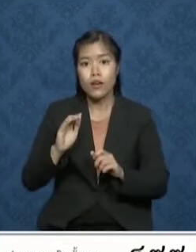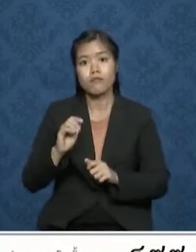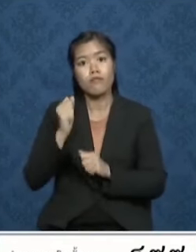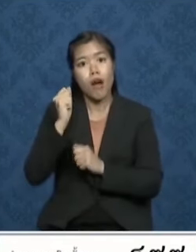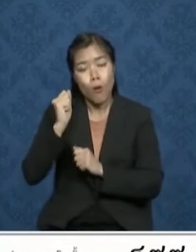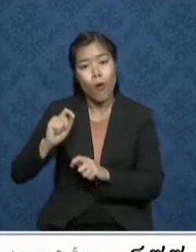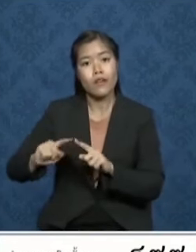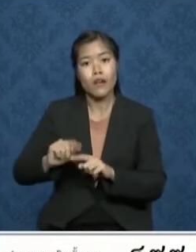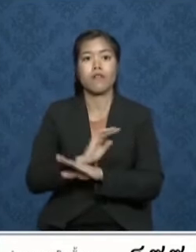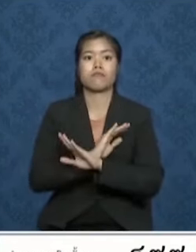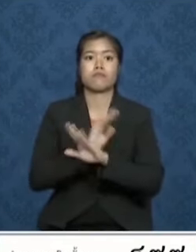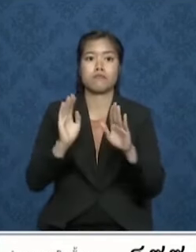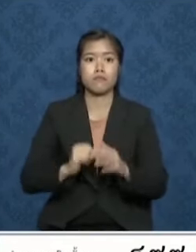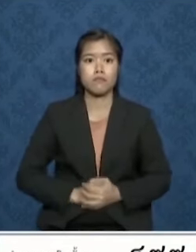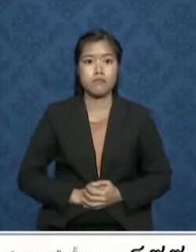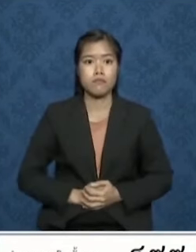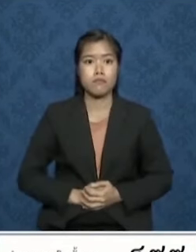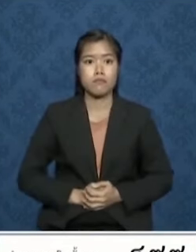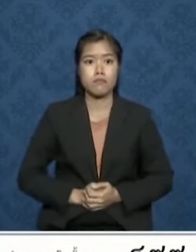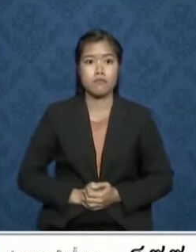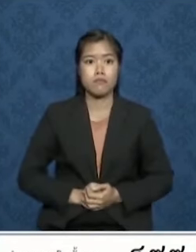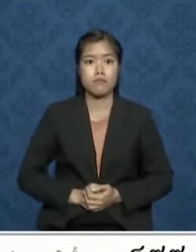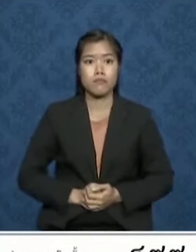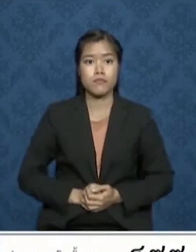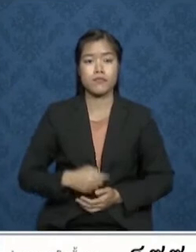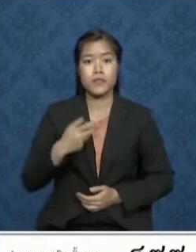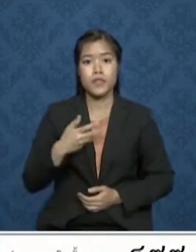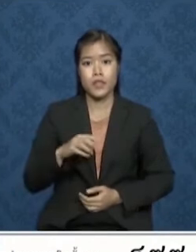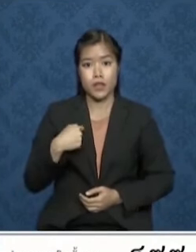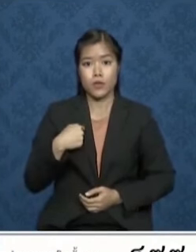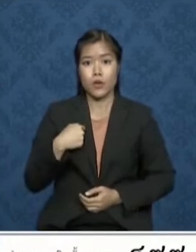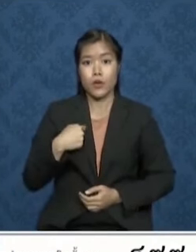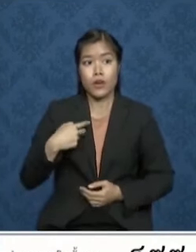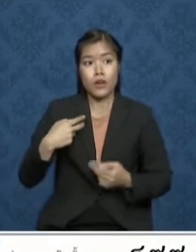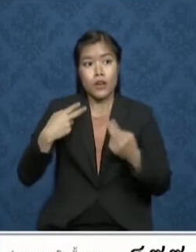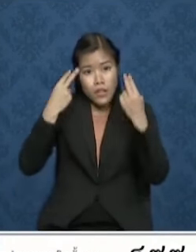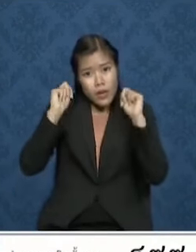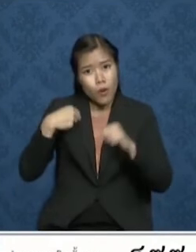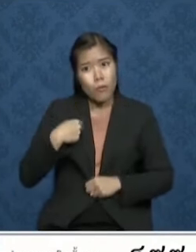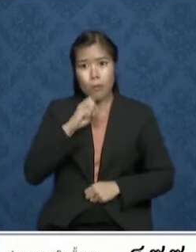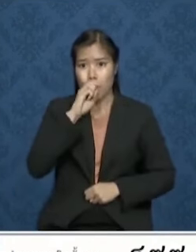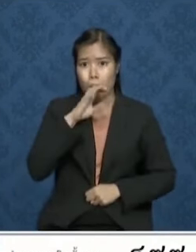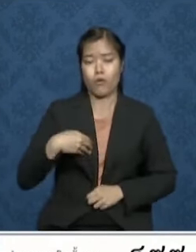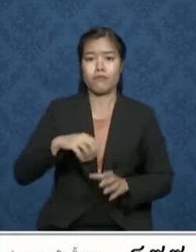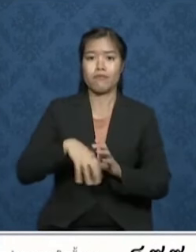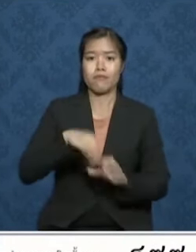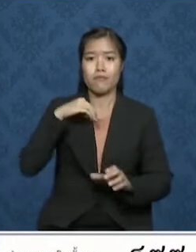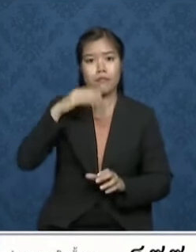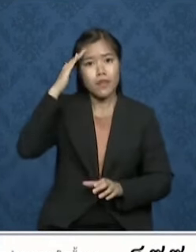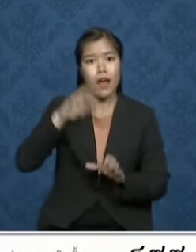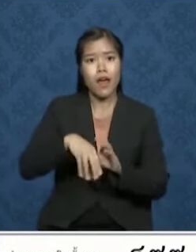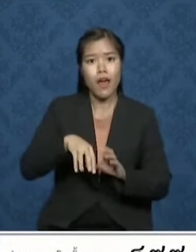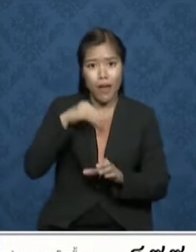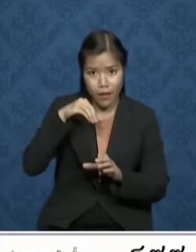มายืนแถลงเอานโยบายเอาไว้เองบอกว่าจะเปลี่ยนทหารเกณฑ์เป็นแบบสมัครใจและลดกำลังพลใน